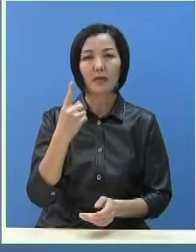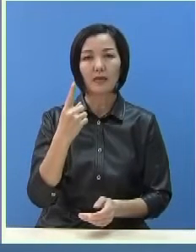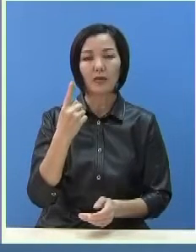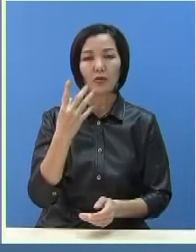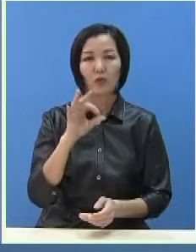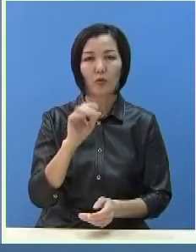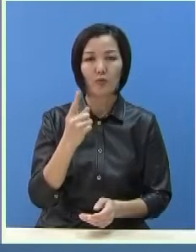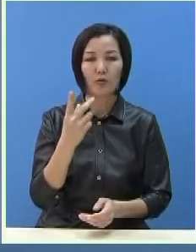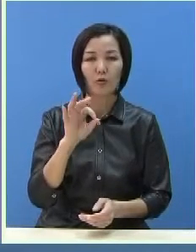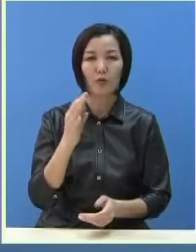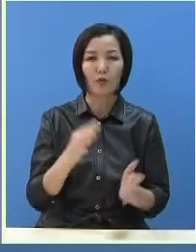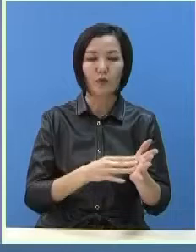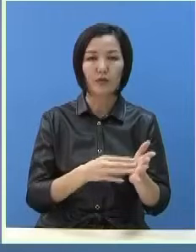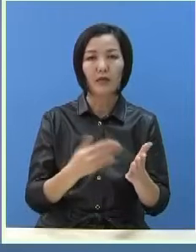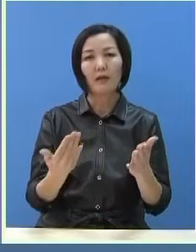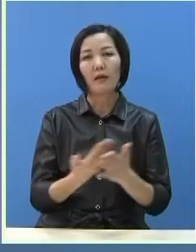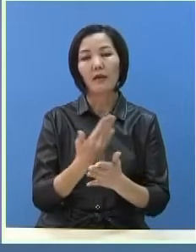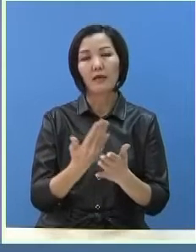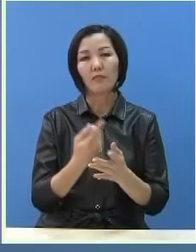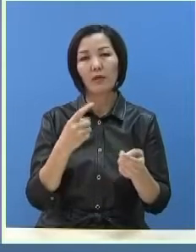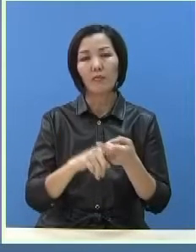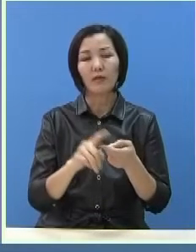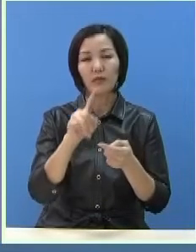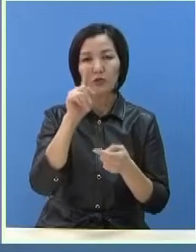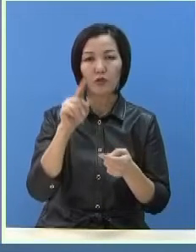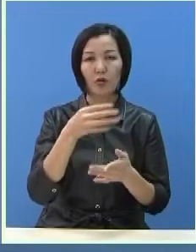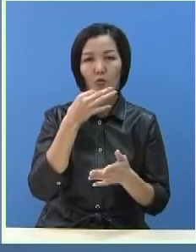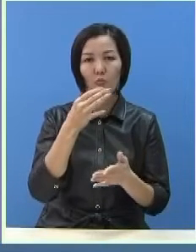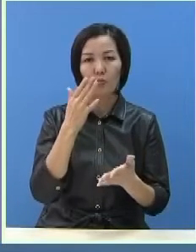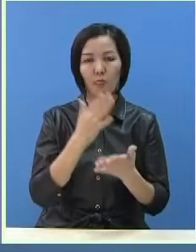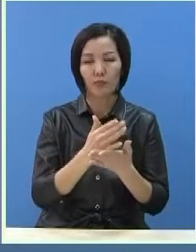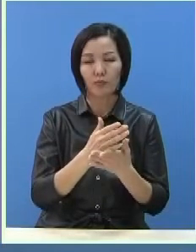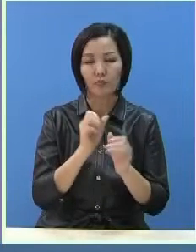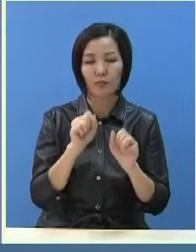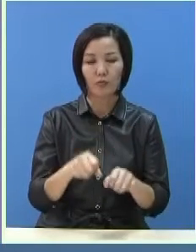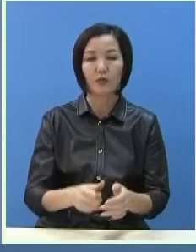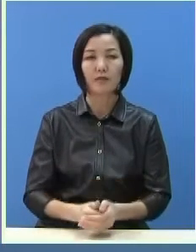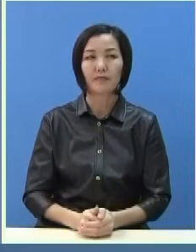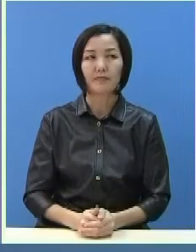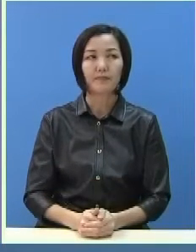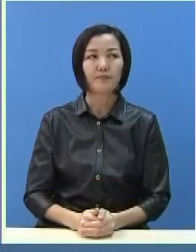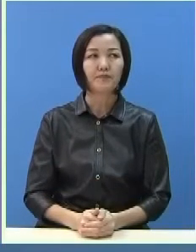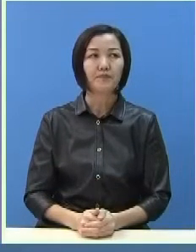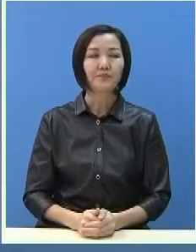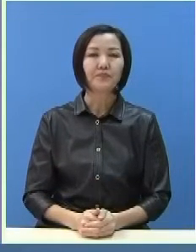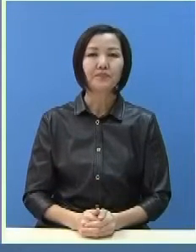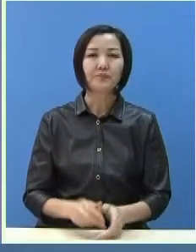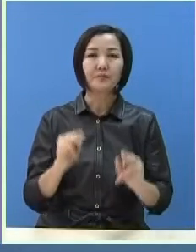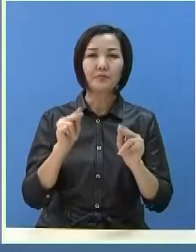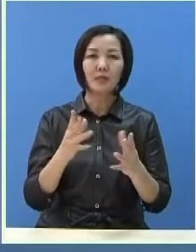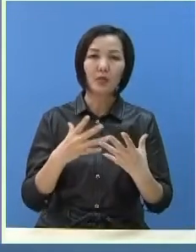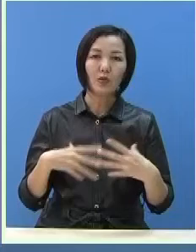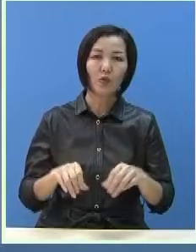400109 біздің әңгімемізге байланысты алып қосар ойларыңыз, сұрақтарыңыз болса, хабарласыңыздар. Әділетті қоғам,